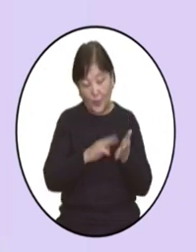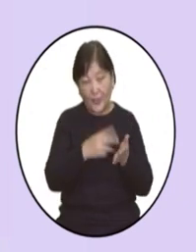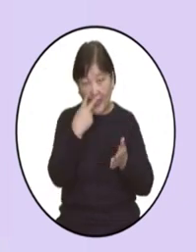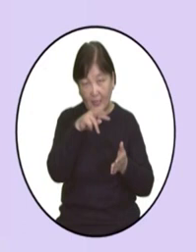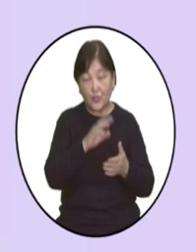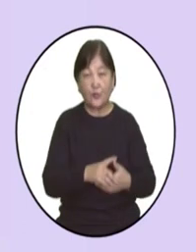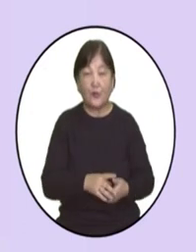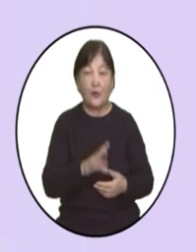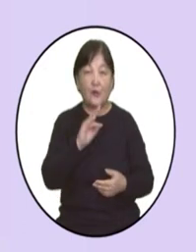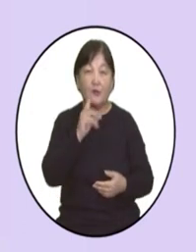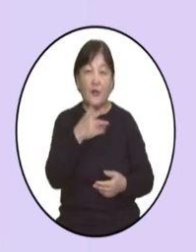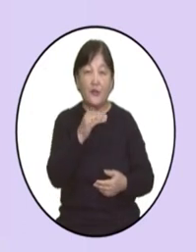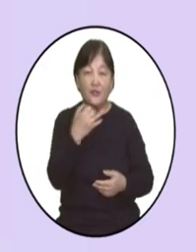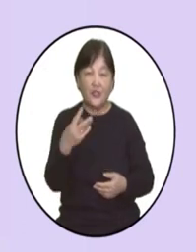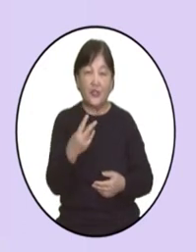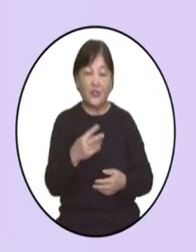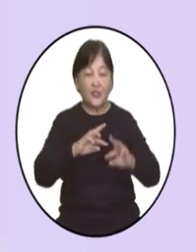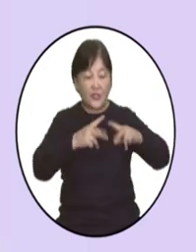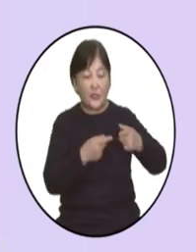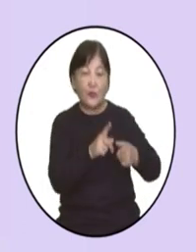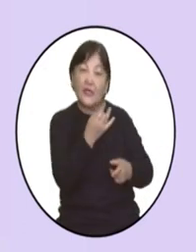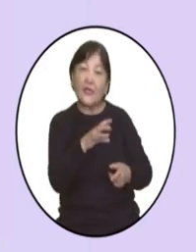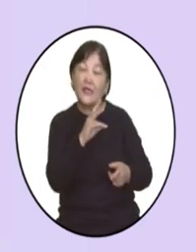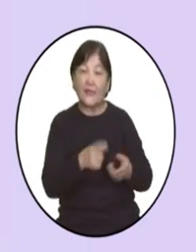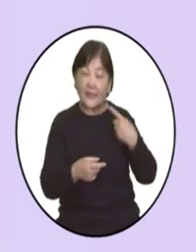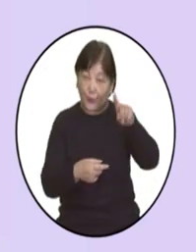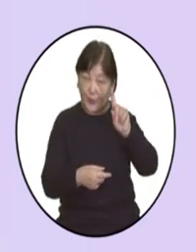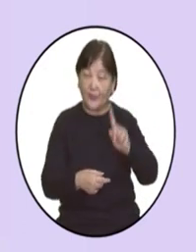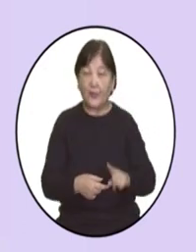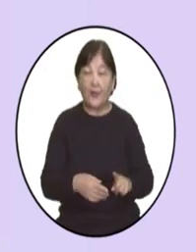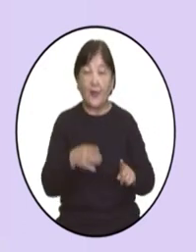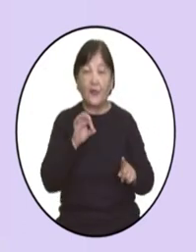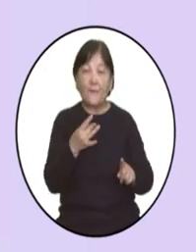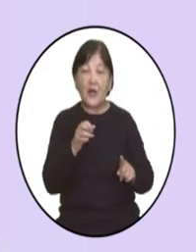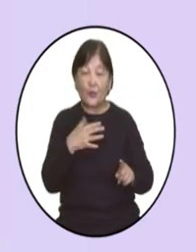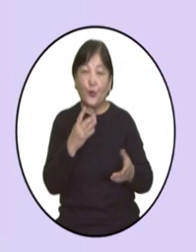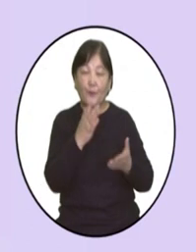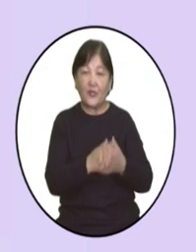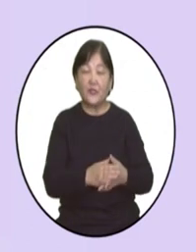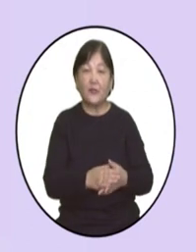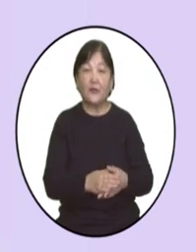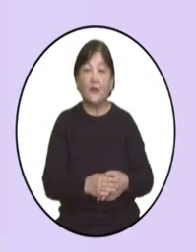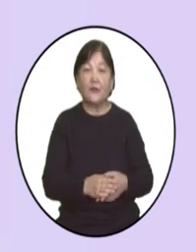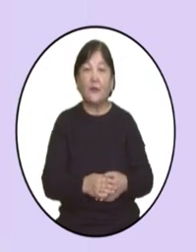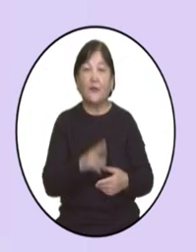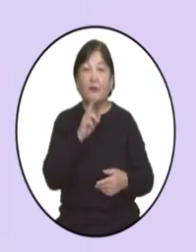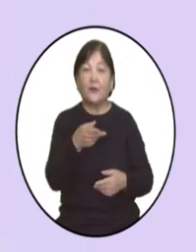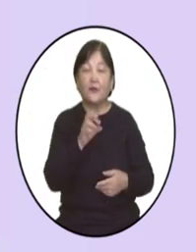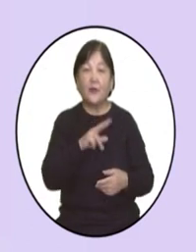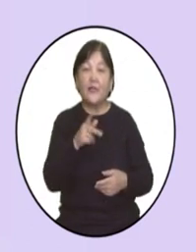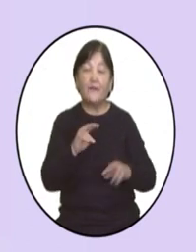алхам, нэгжин шилжүүлгийг хийн хүүхдэд. Тэгэхээр бид нарт температур өгөгдсөн. Температурын хуваарийг бид нар Кельвин руу шилжүүлэх